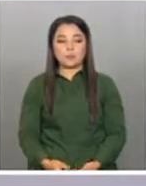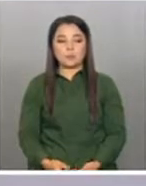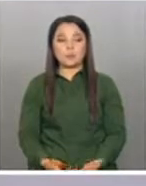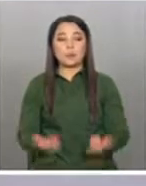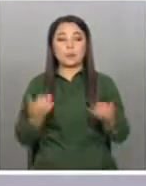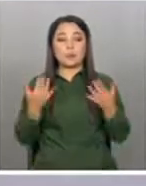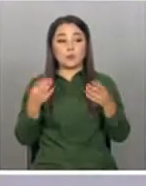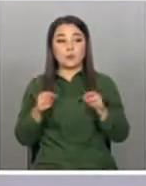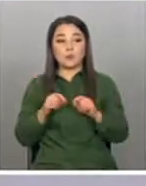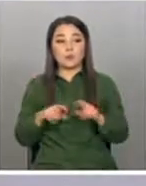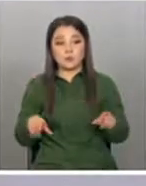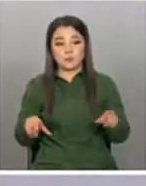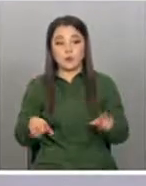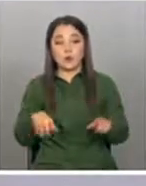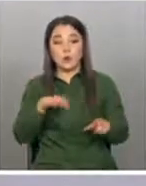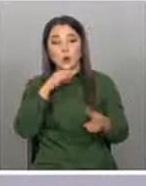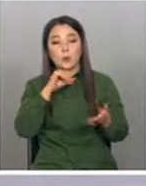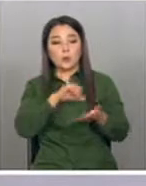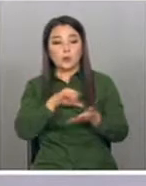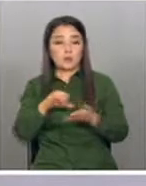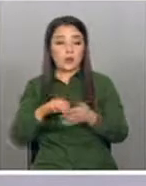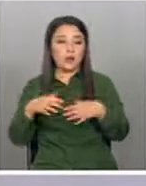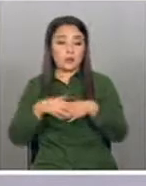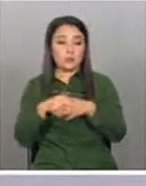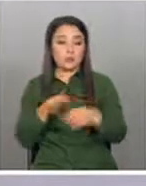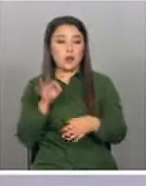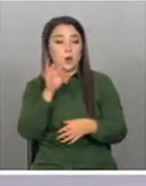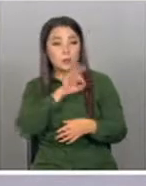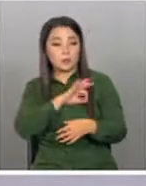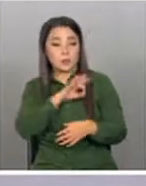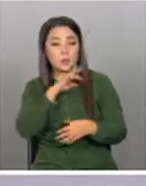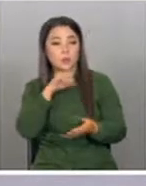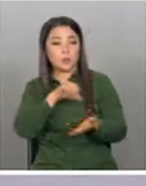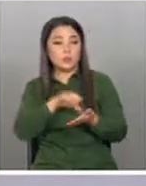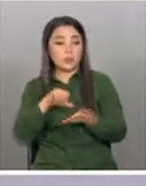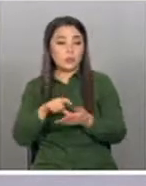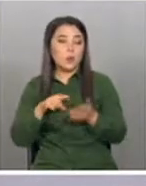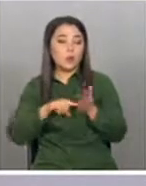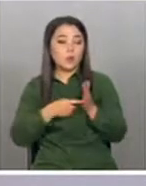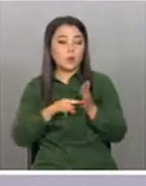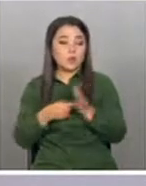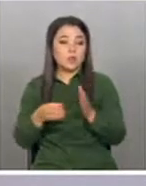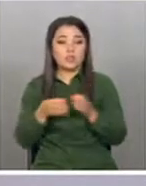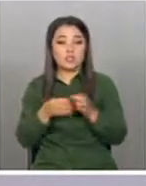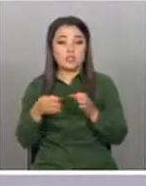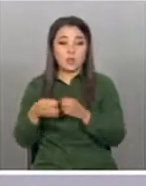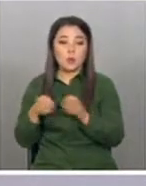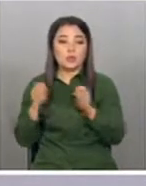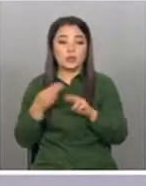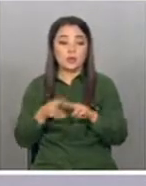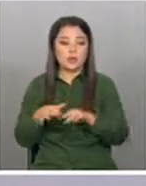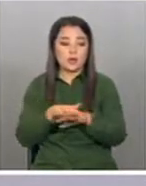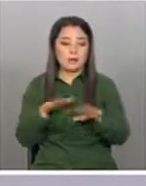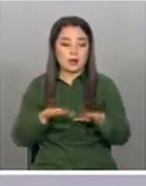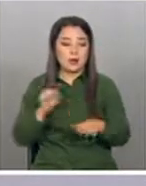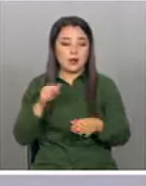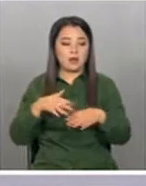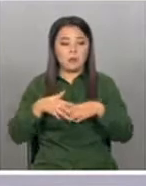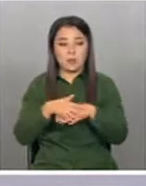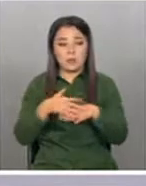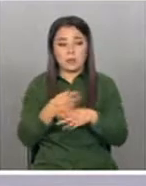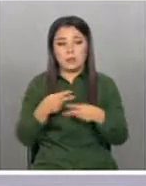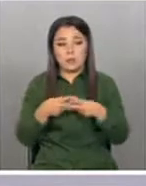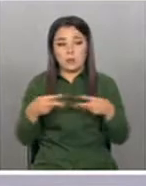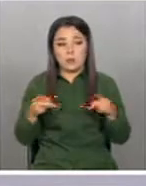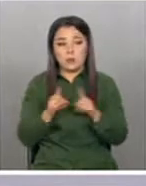Бүгінгі сабақта көп мүшелерге амалдар қолдануды, көп мүшелерді көбейткіштерге жүктеу арқылы алгебралық өрнектерді